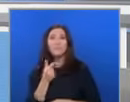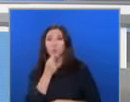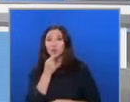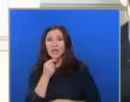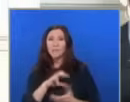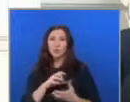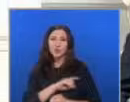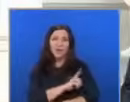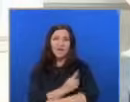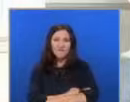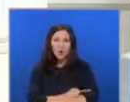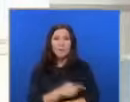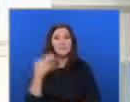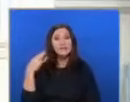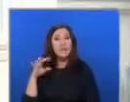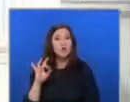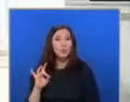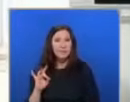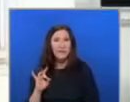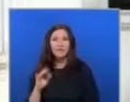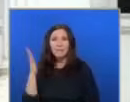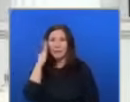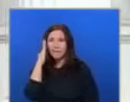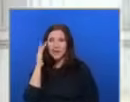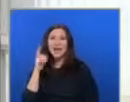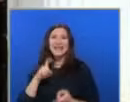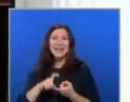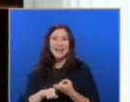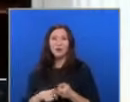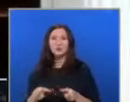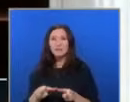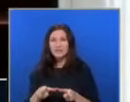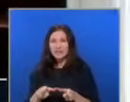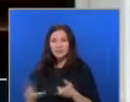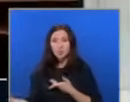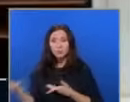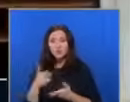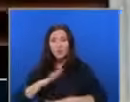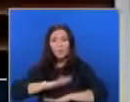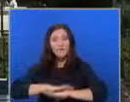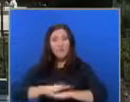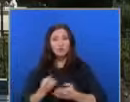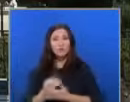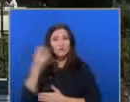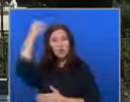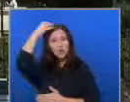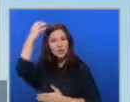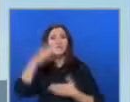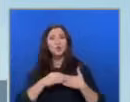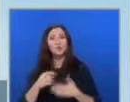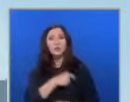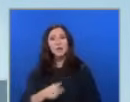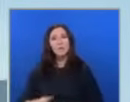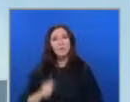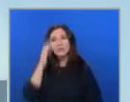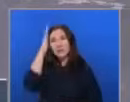воля. Президентът Румен Радев и премиерът Кириакос Мицотакис са обсъдили поведението на новото държавно ръководство на